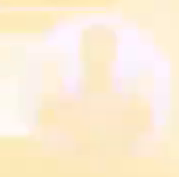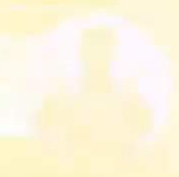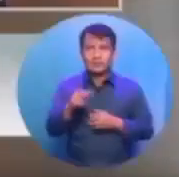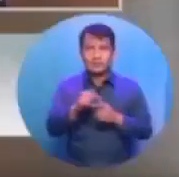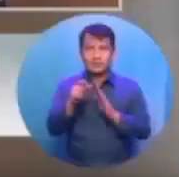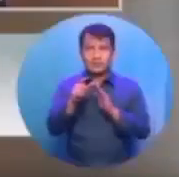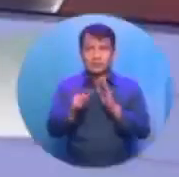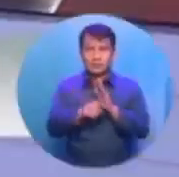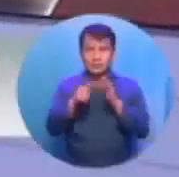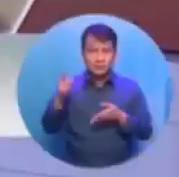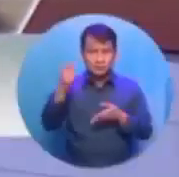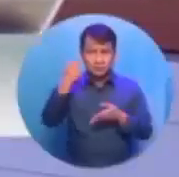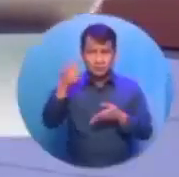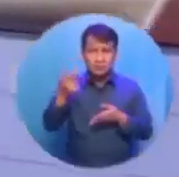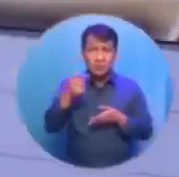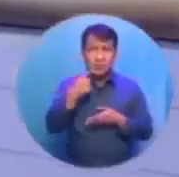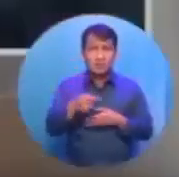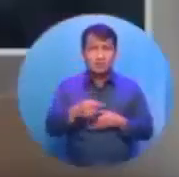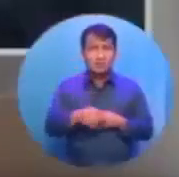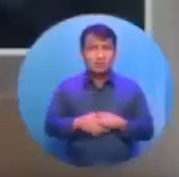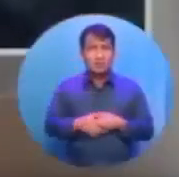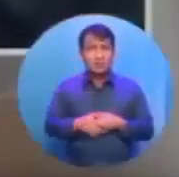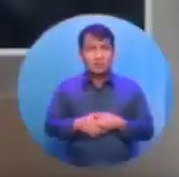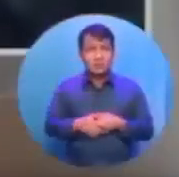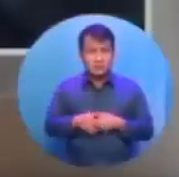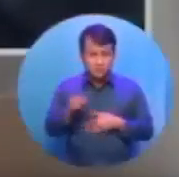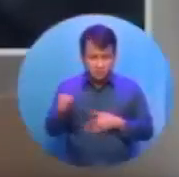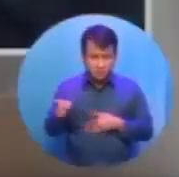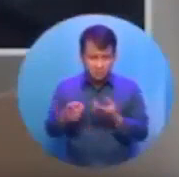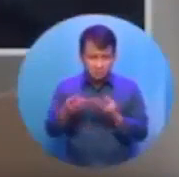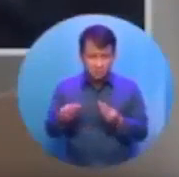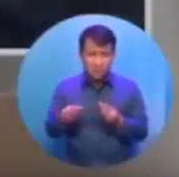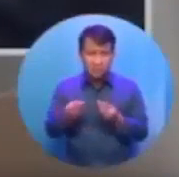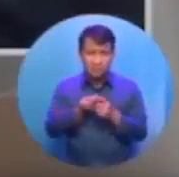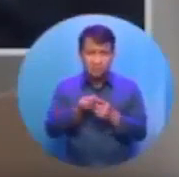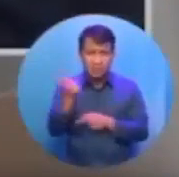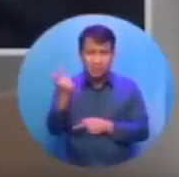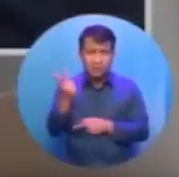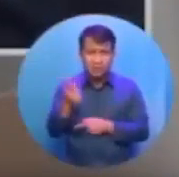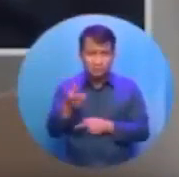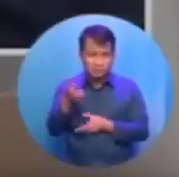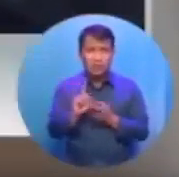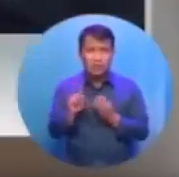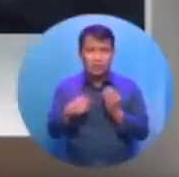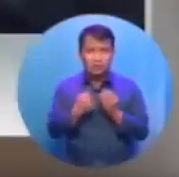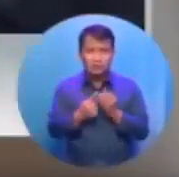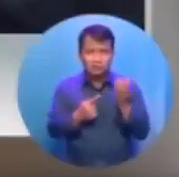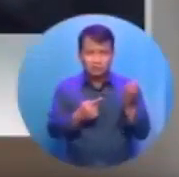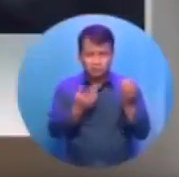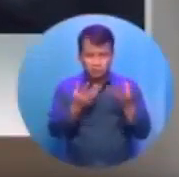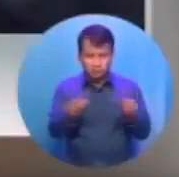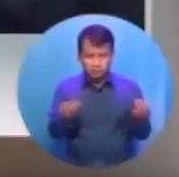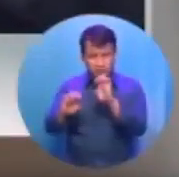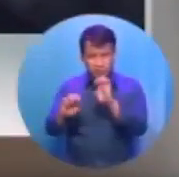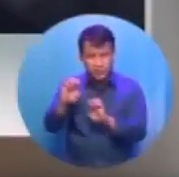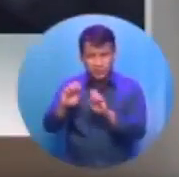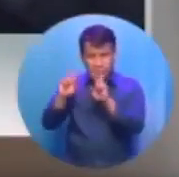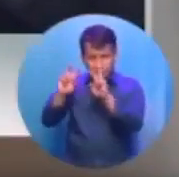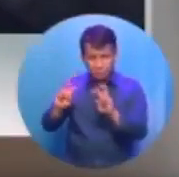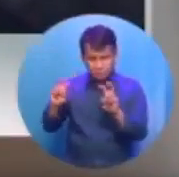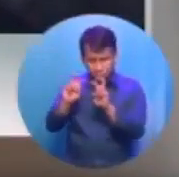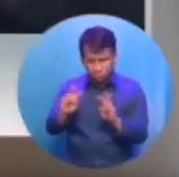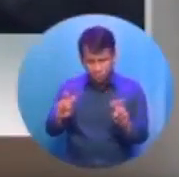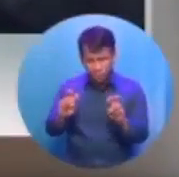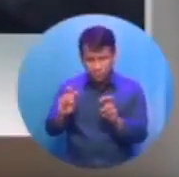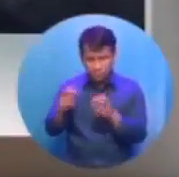ako. Attorney Garrett. Yes, Sir Rafi. Na-dismiss ang kaso, kanina pa ka nagkikinig, after na inquest, resolution